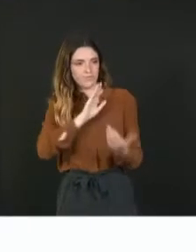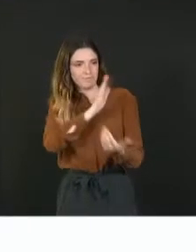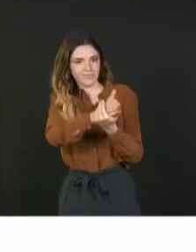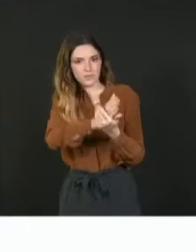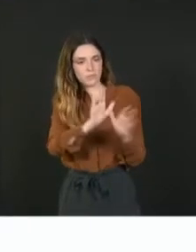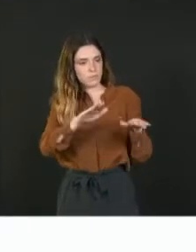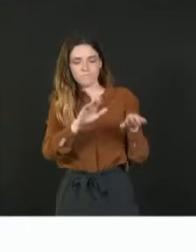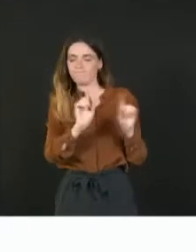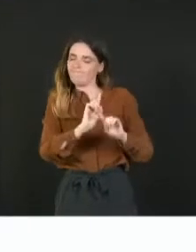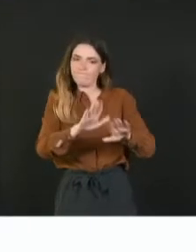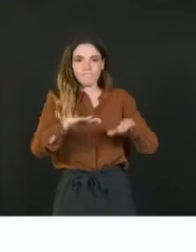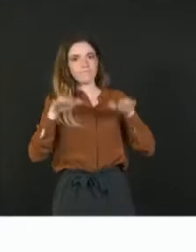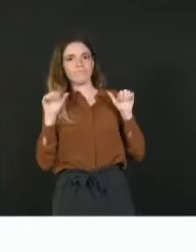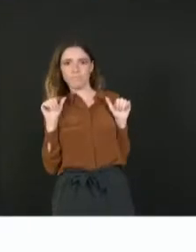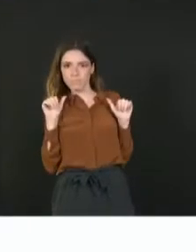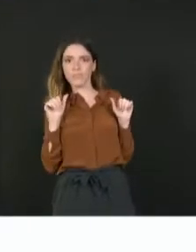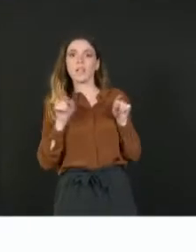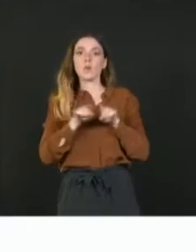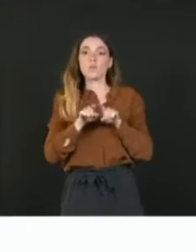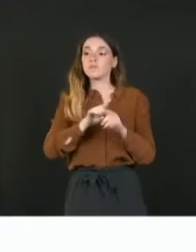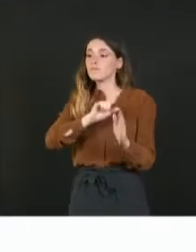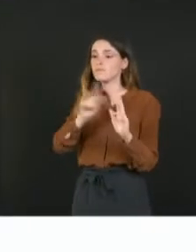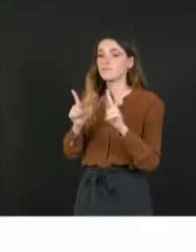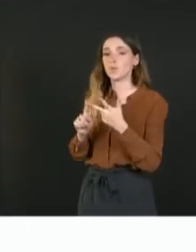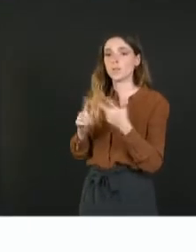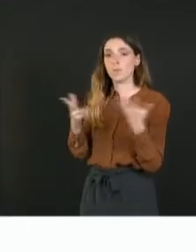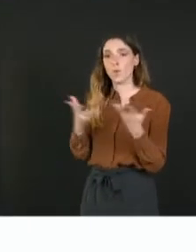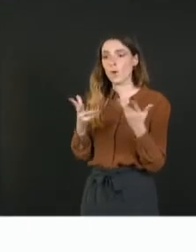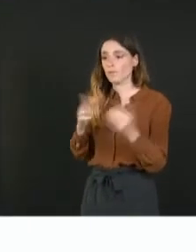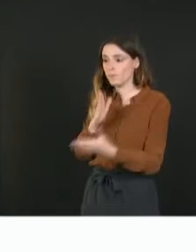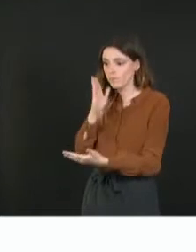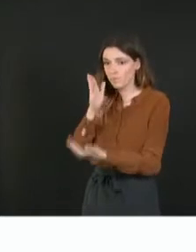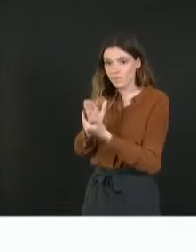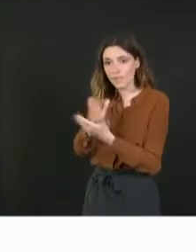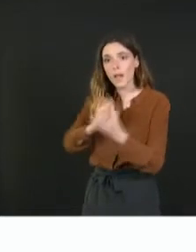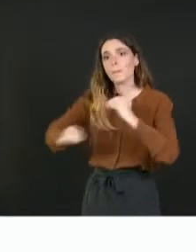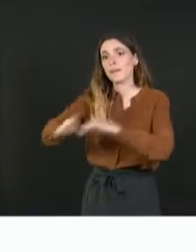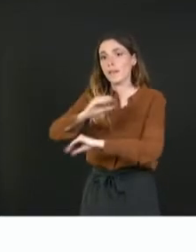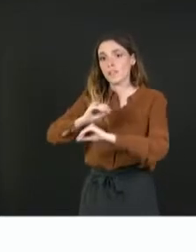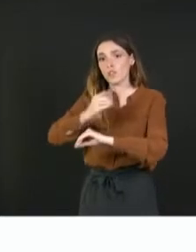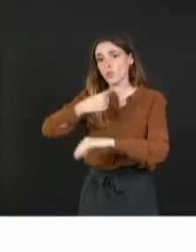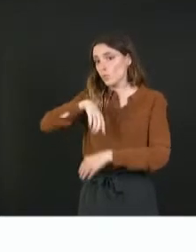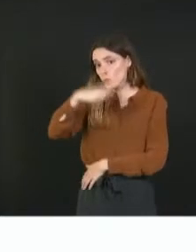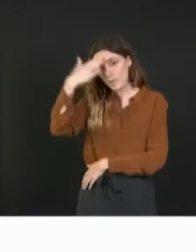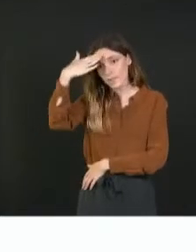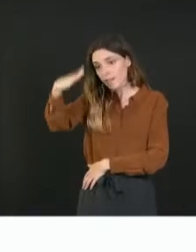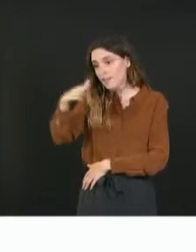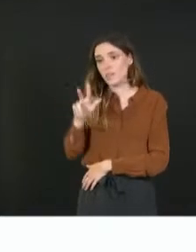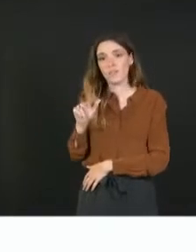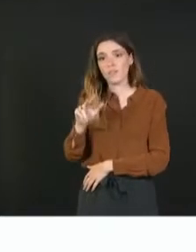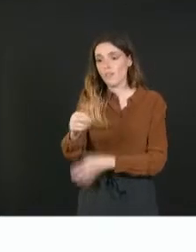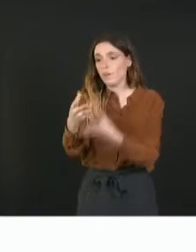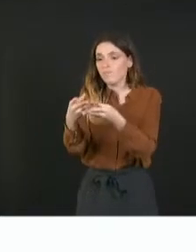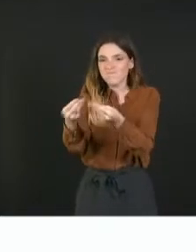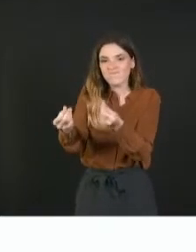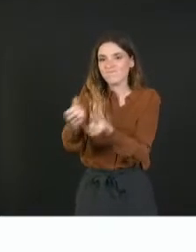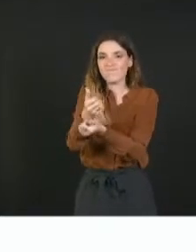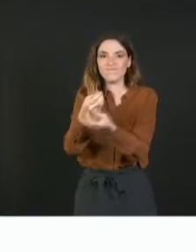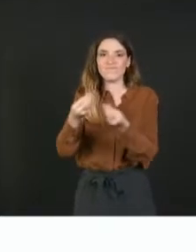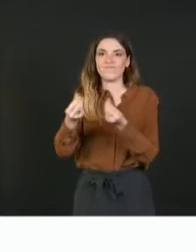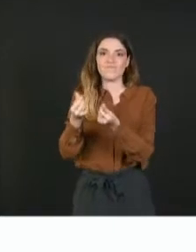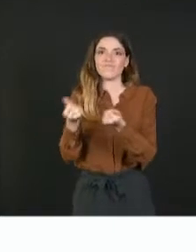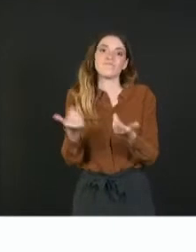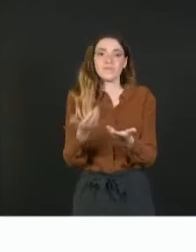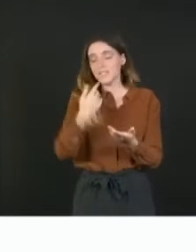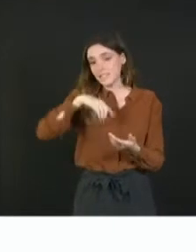pour nous, c'est de se dire, quand on aménage, on fait en sorte qu'on va aggrader le système. Alors, vous avez parlé de cette position